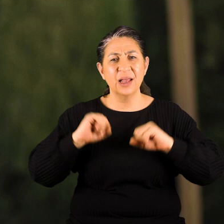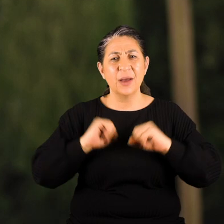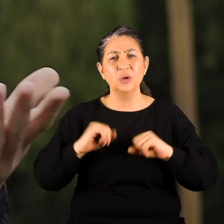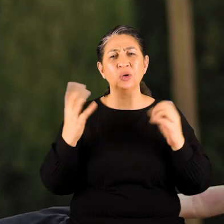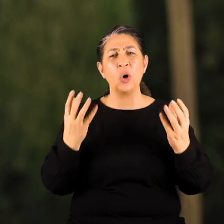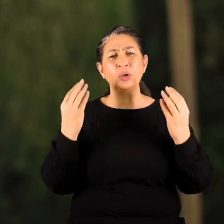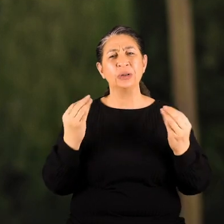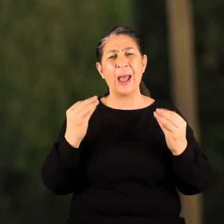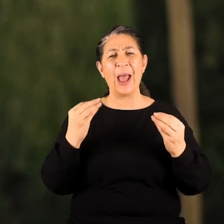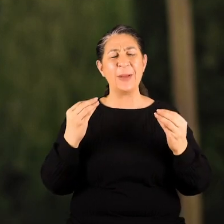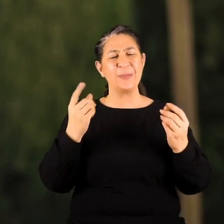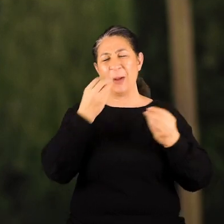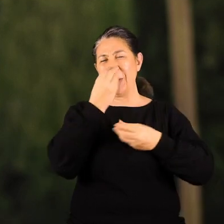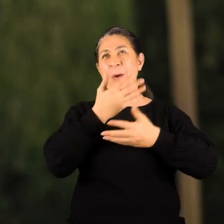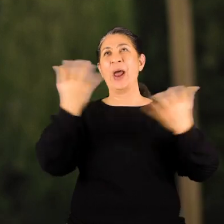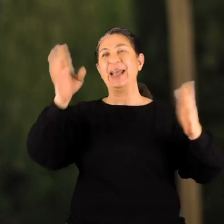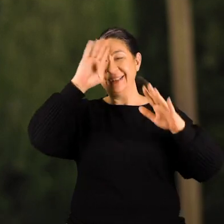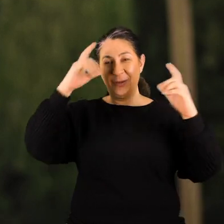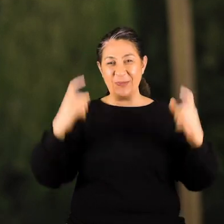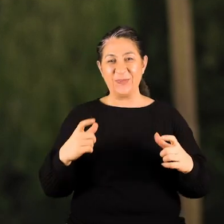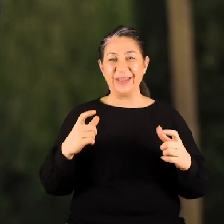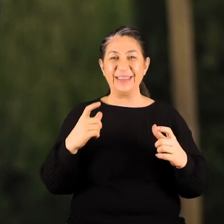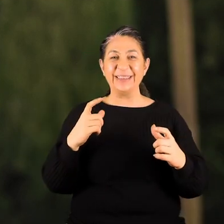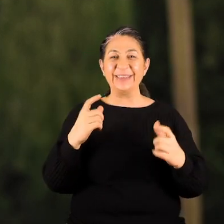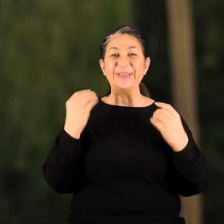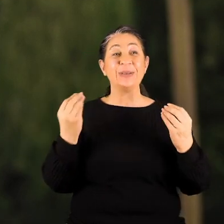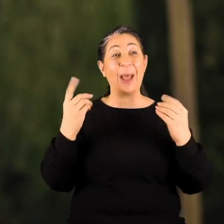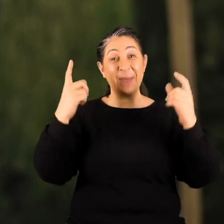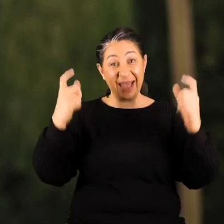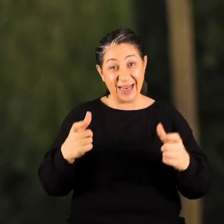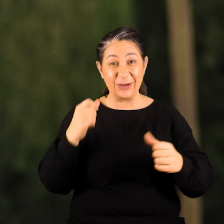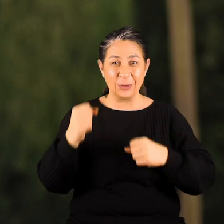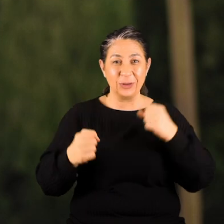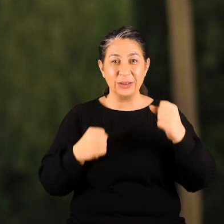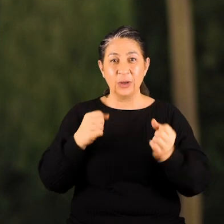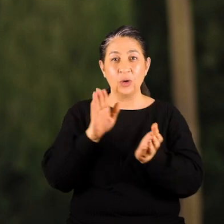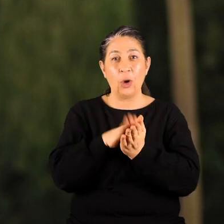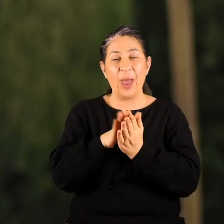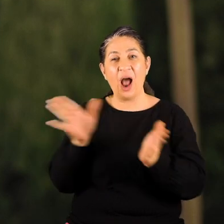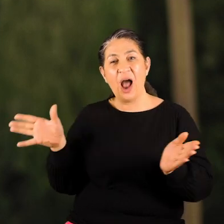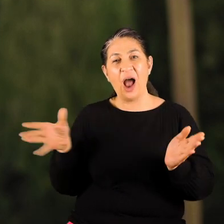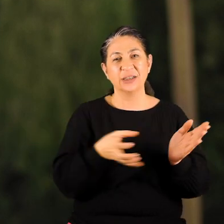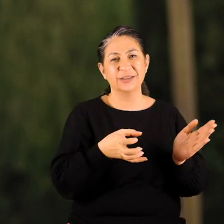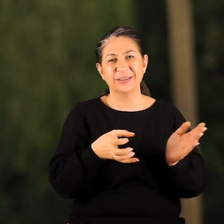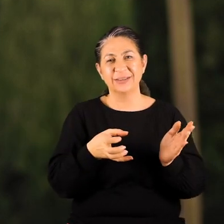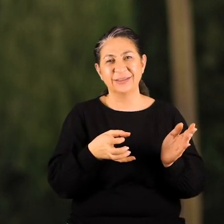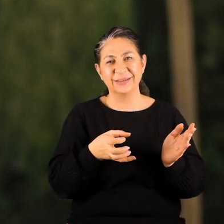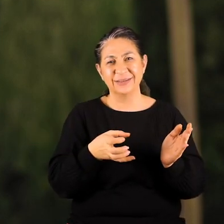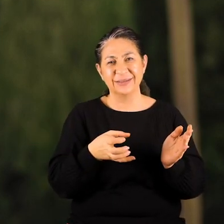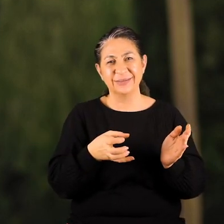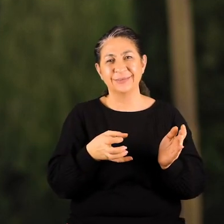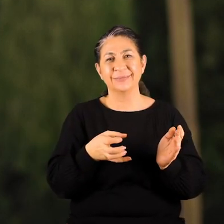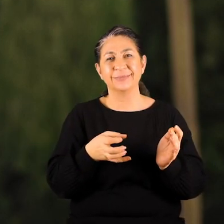çok güzeldi. Bir koruda İstanbul'un nadir güzel yerlerinden biri koşarken köpekler saldırdı ve bir köpek beni